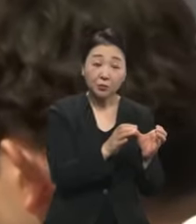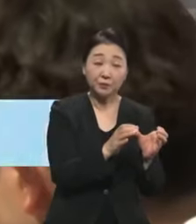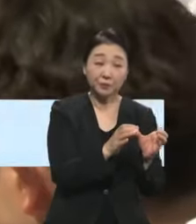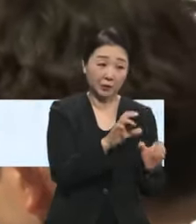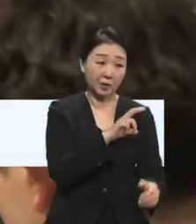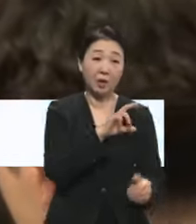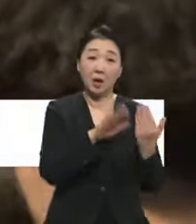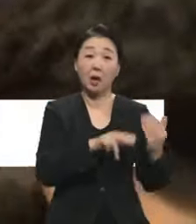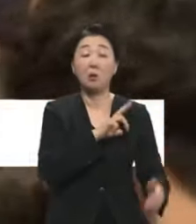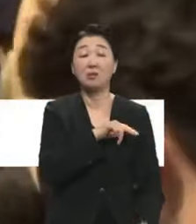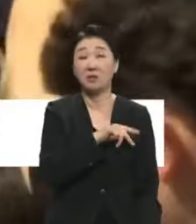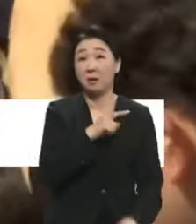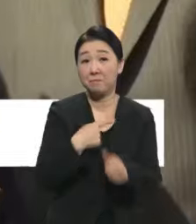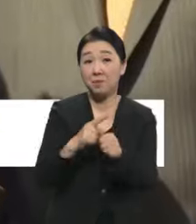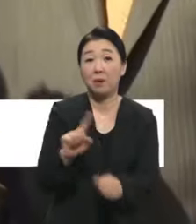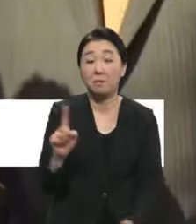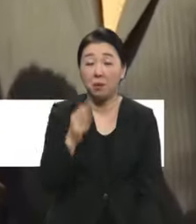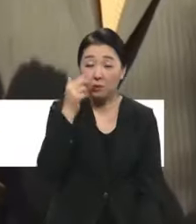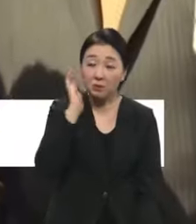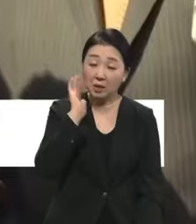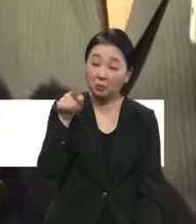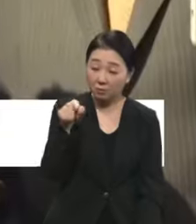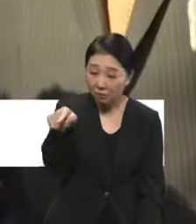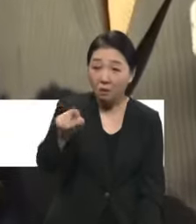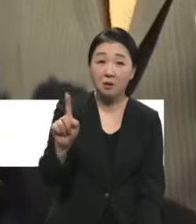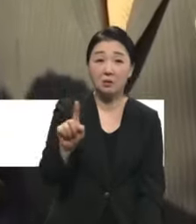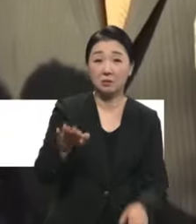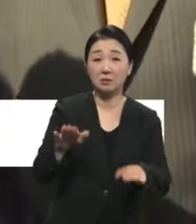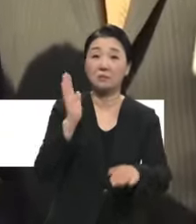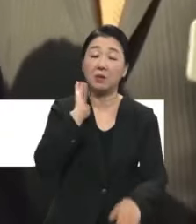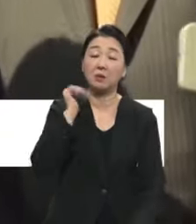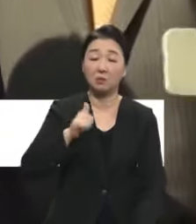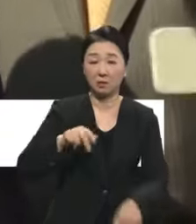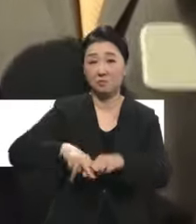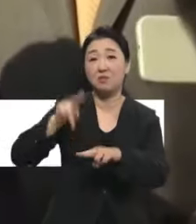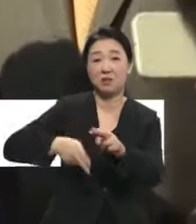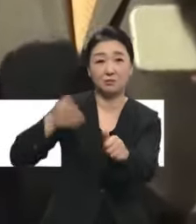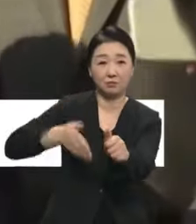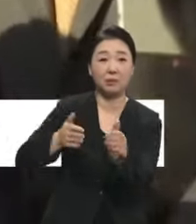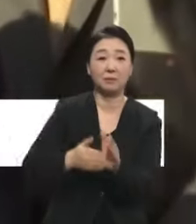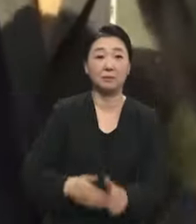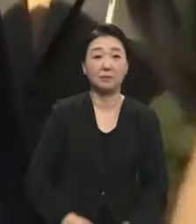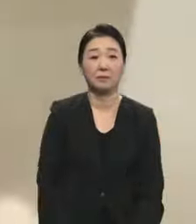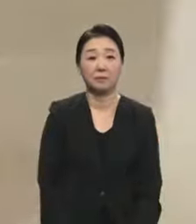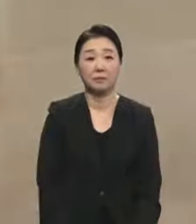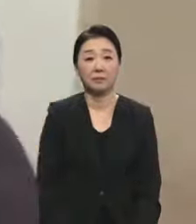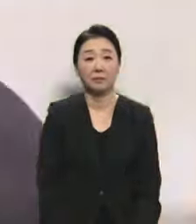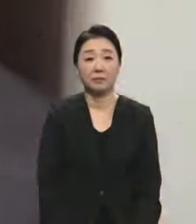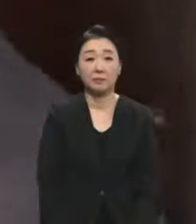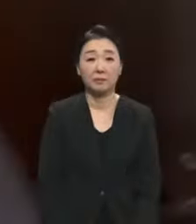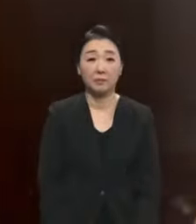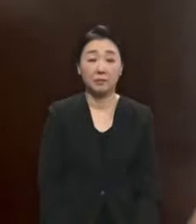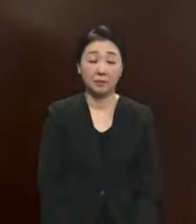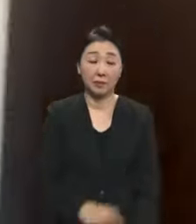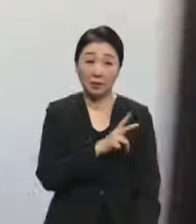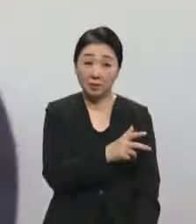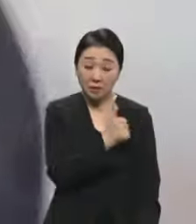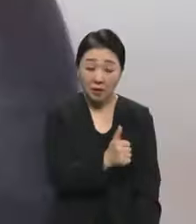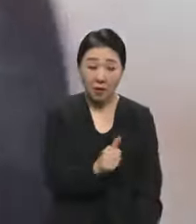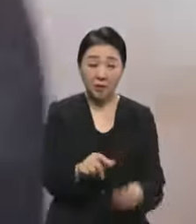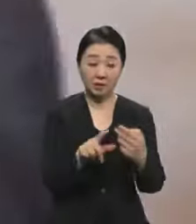하원의장은 한술 더 떠 바이든을 향해 당장 대통령직에서 물러날 것을 촉구했습니다. 존슨 의장은 11월